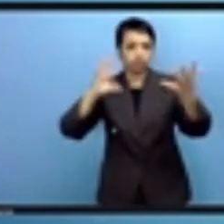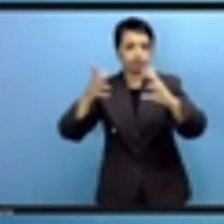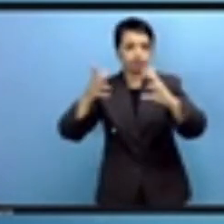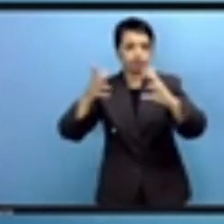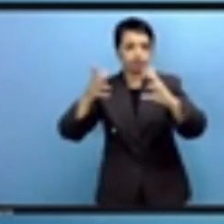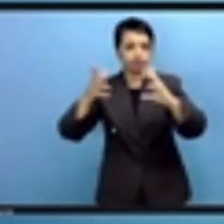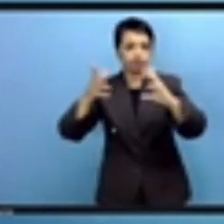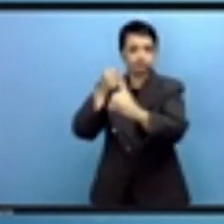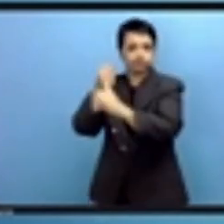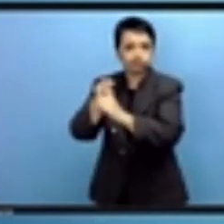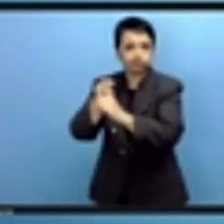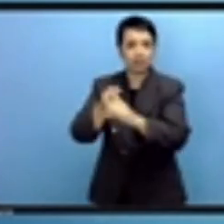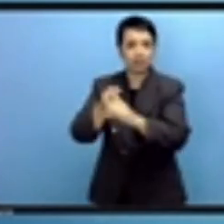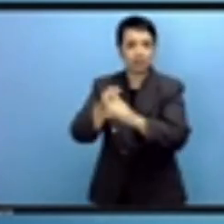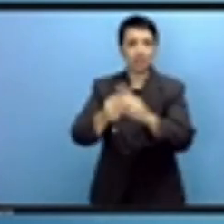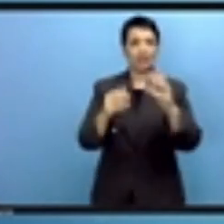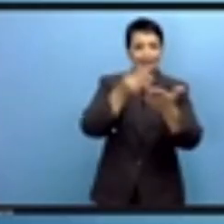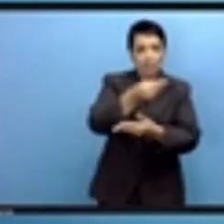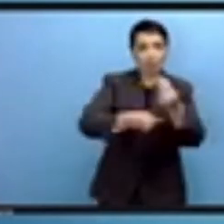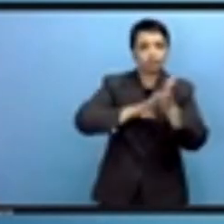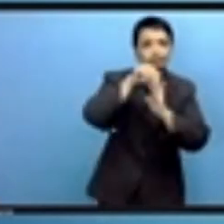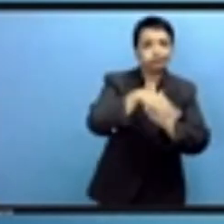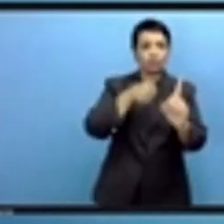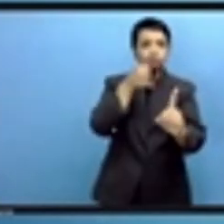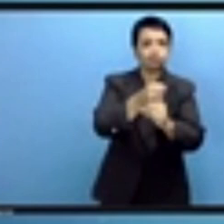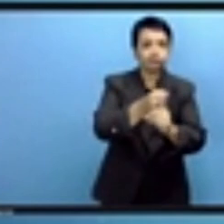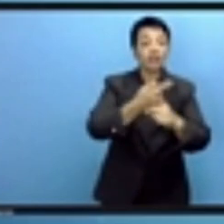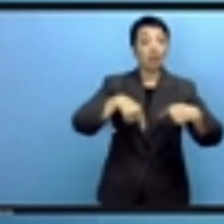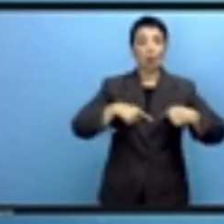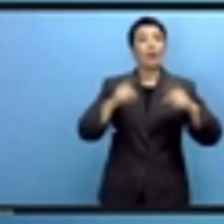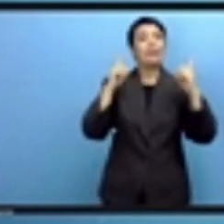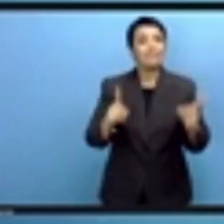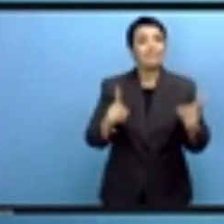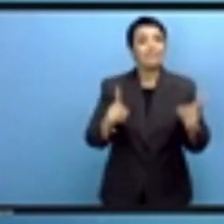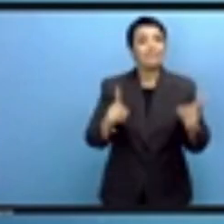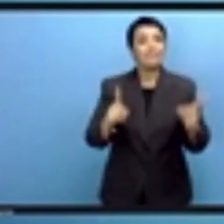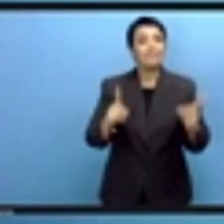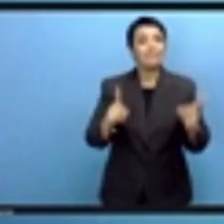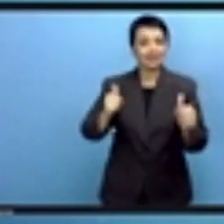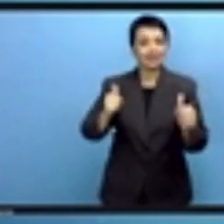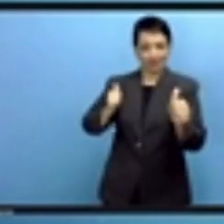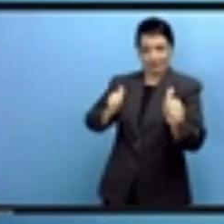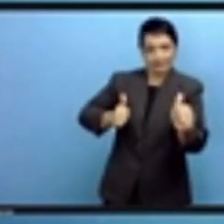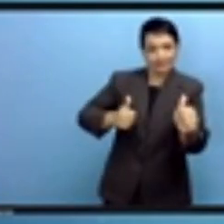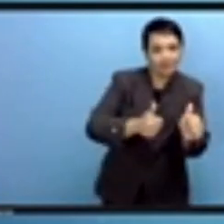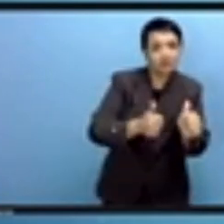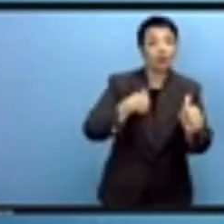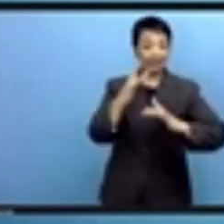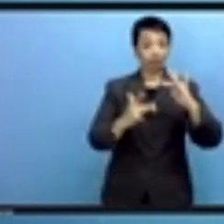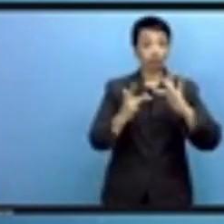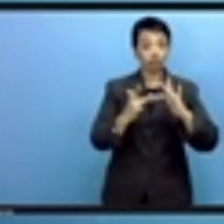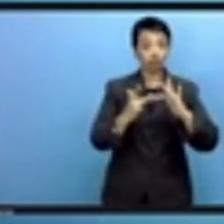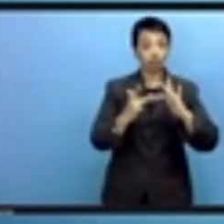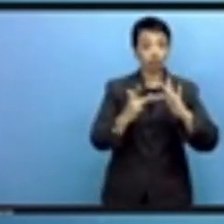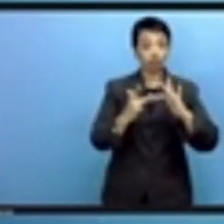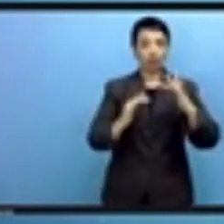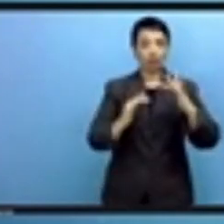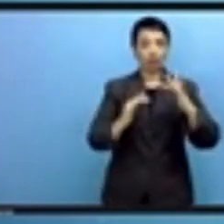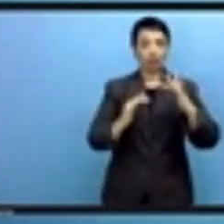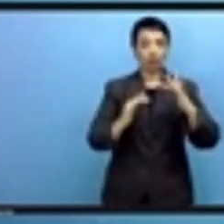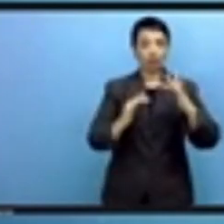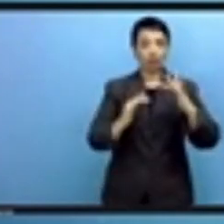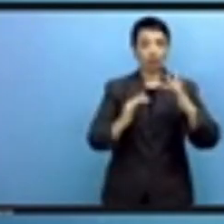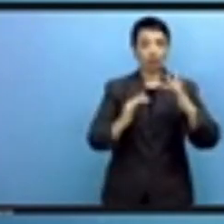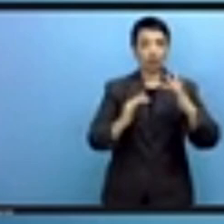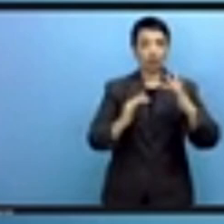的议程都已经被推后了，这是因为有新冠疫情的影响。但是